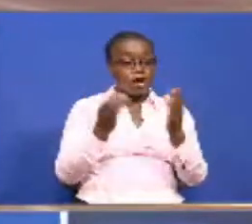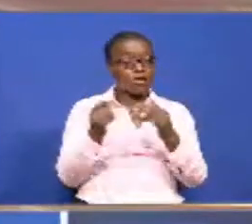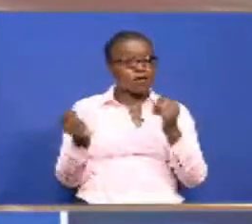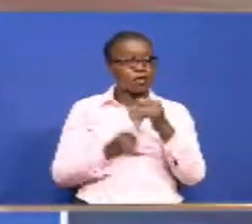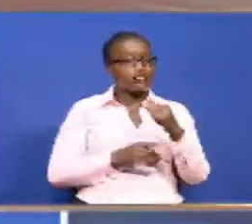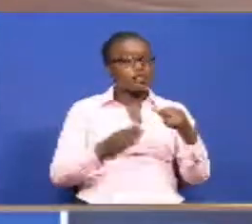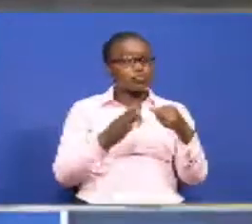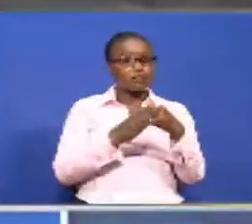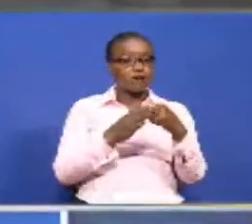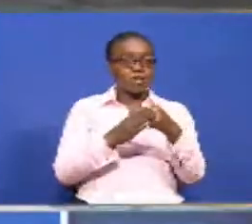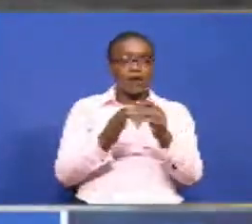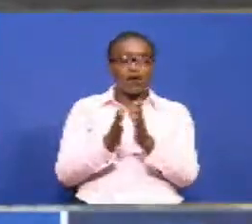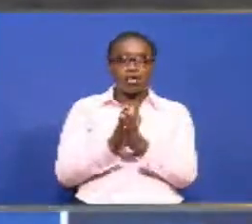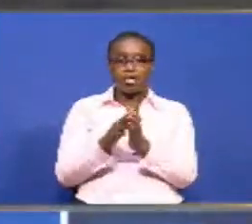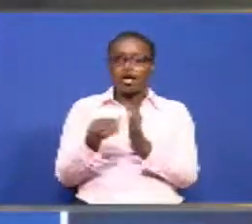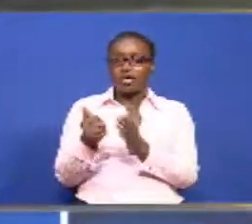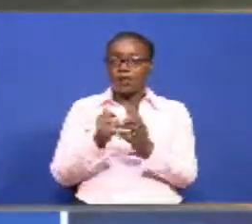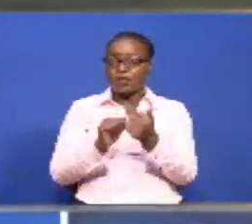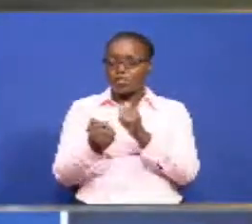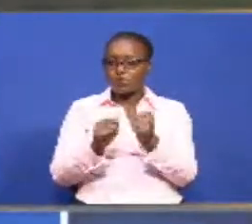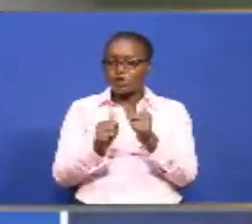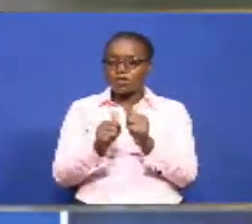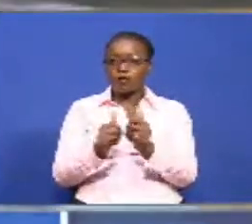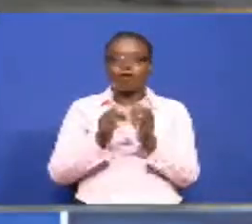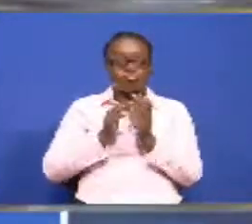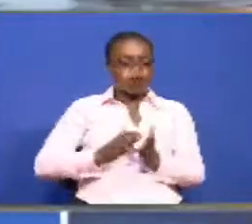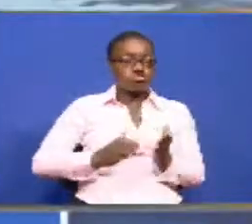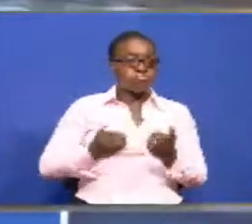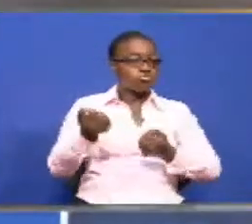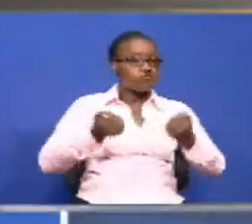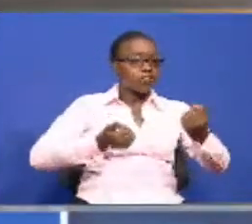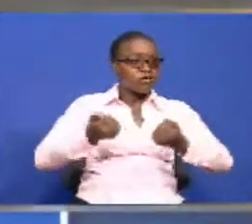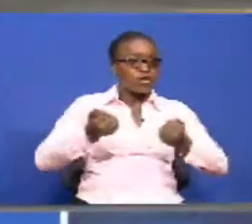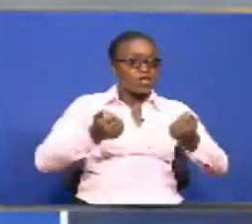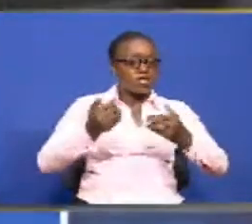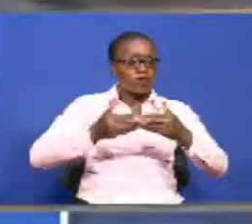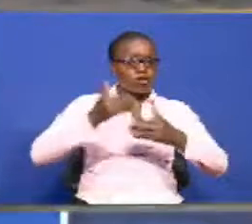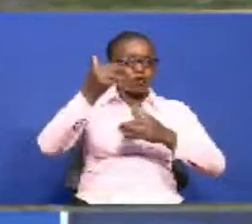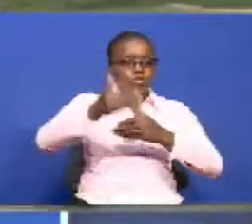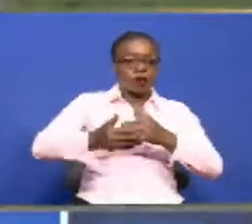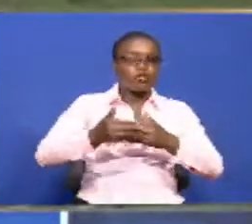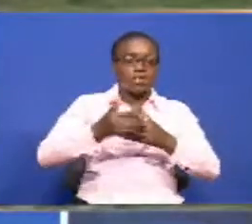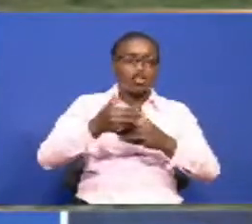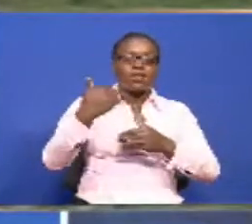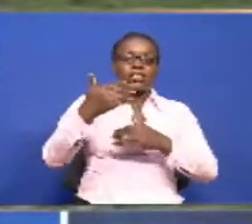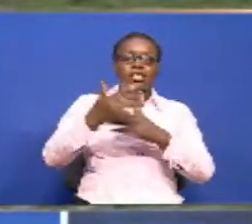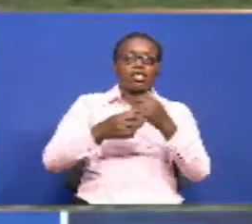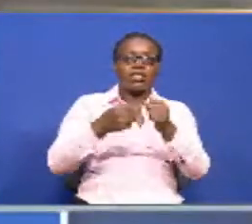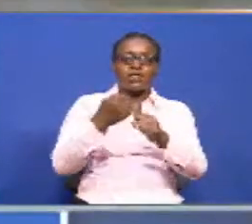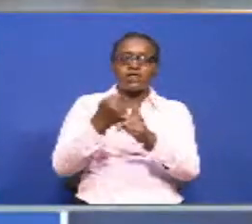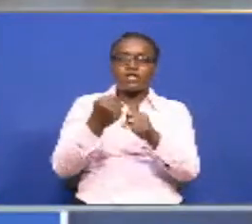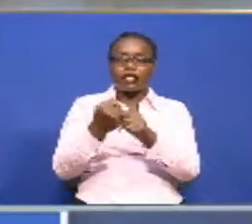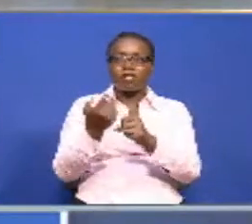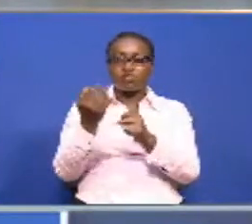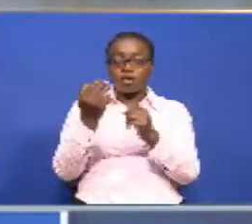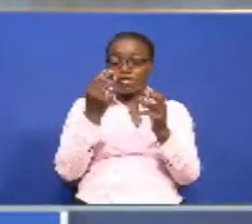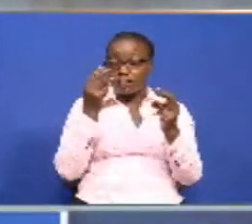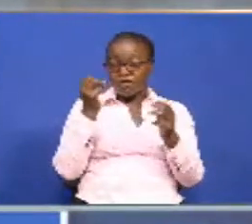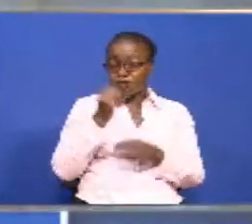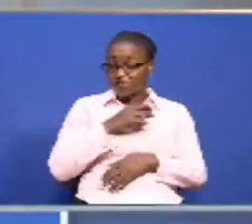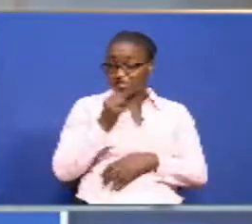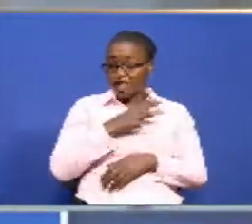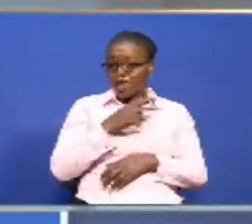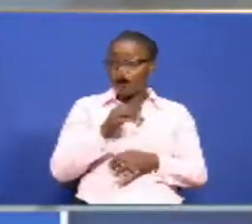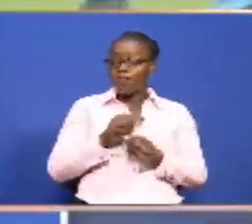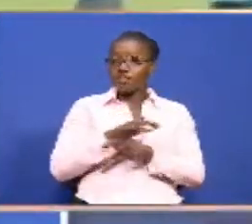Septemba, pamoja na mashindano ya mbio za safari rally yaliyoahirishwa hadi mwaka ujao kwa ajili ya hofu za kusambaa kwa